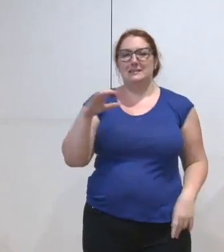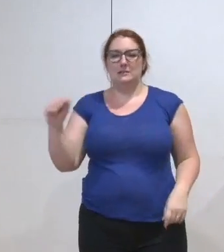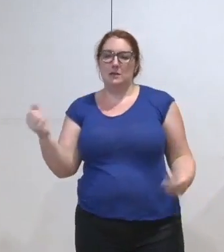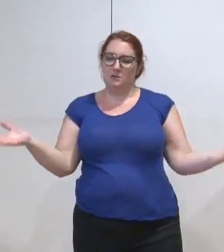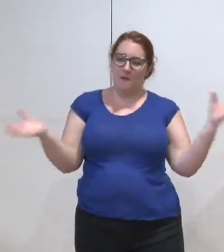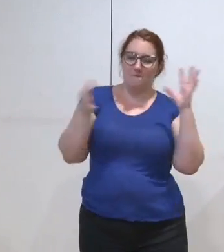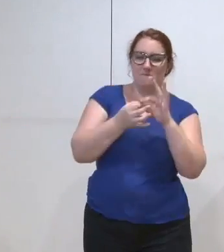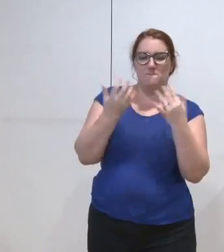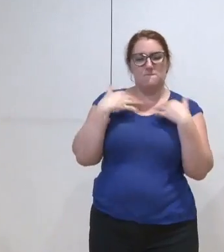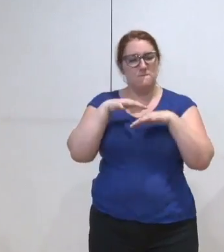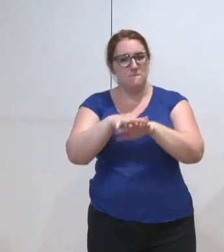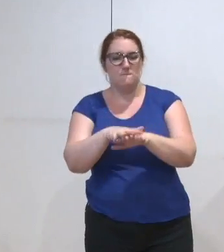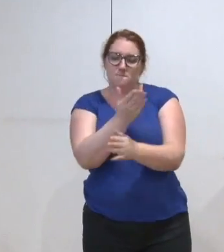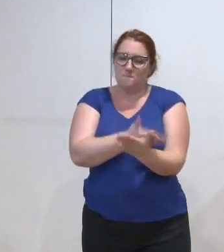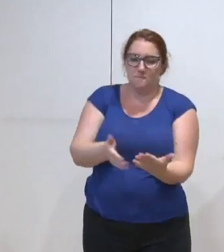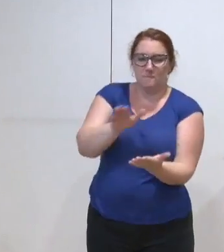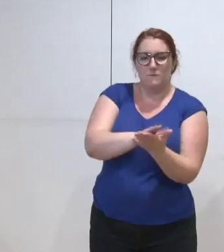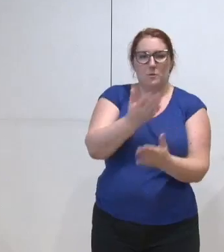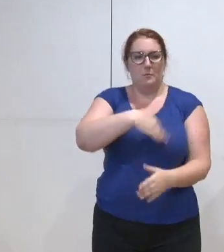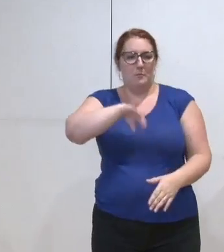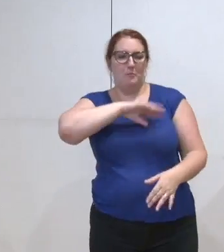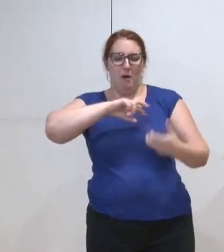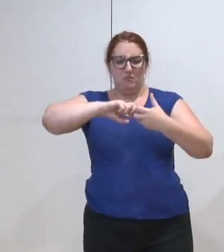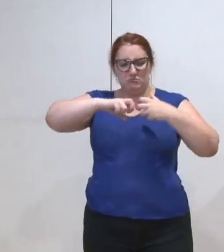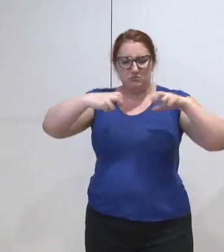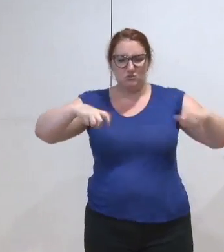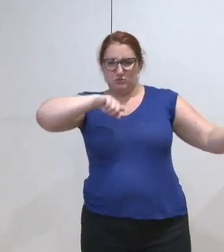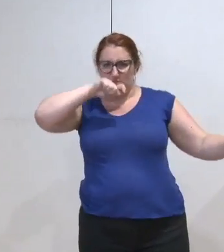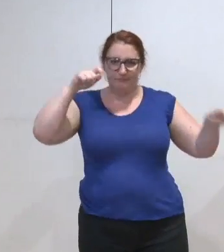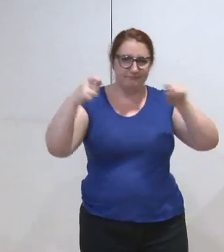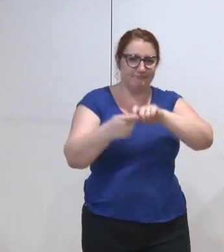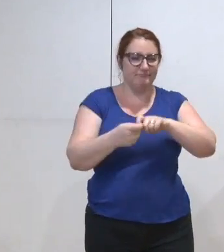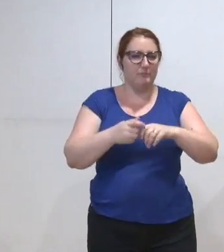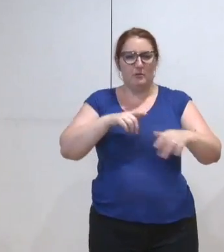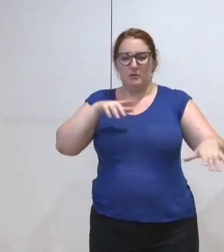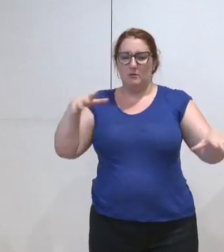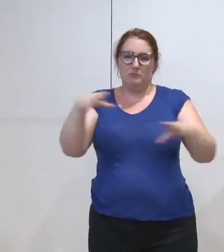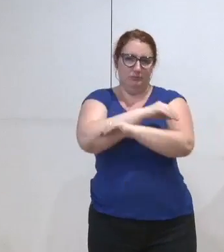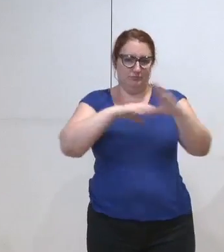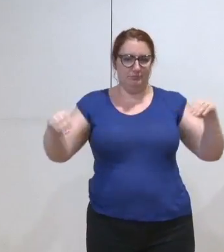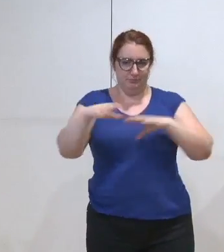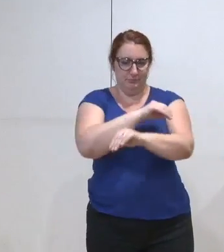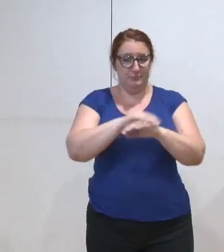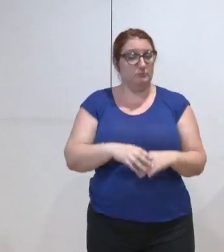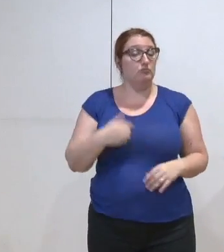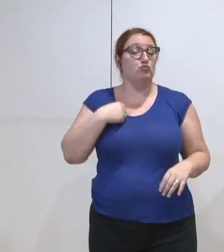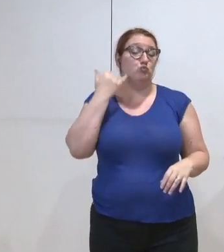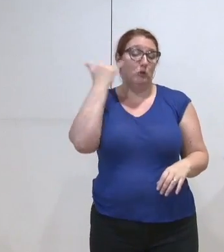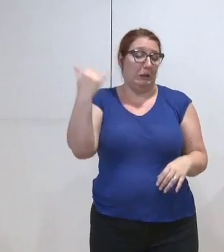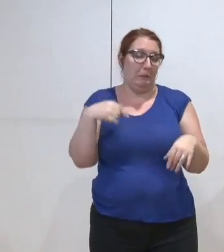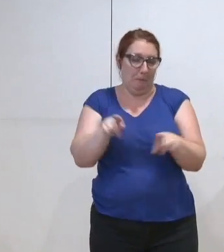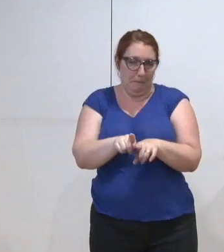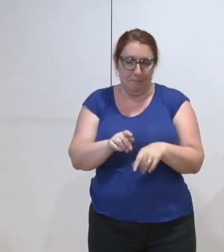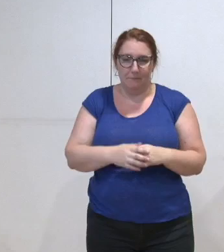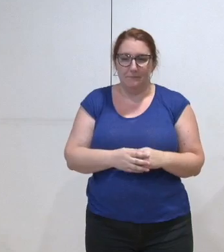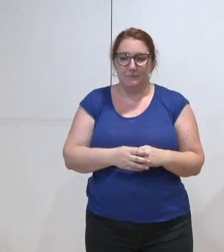CCAS par une restructuration nous envisagions aussi effectivement d'aller dans sensel vous